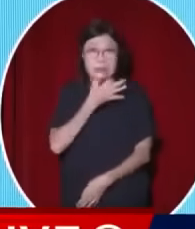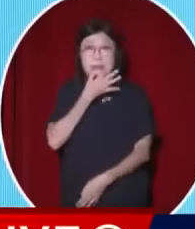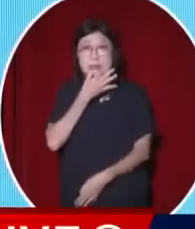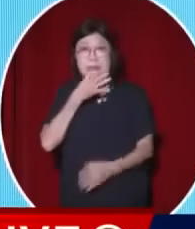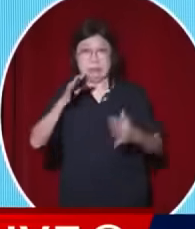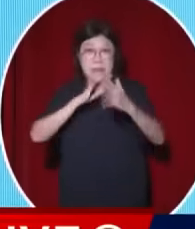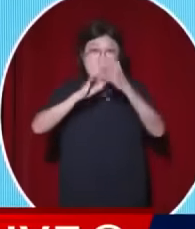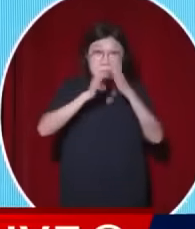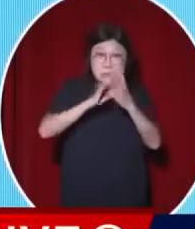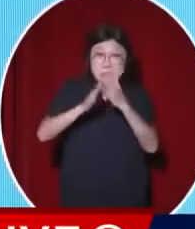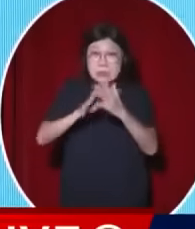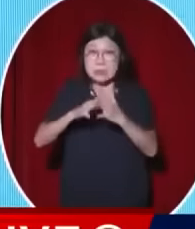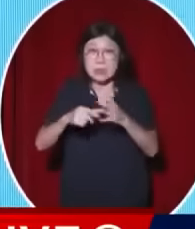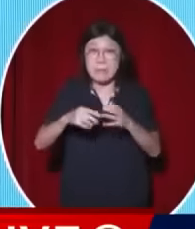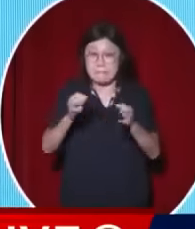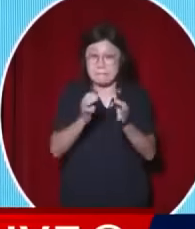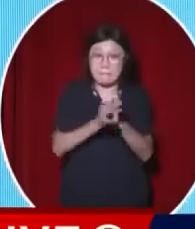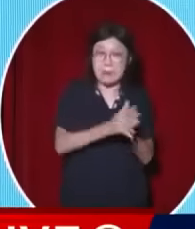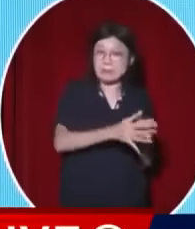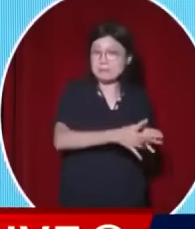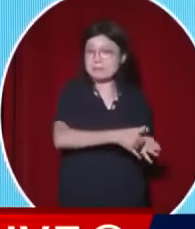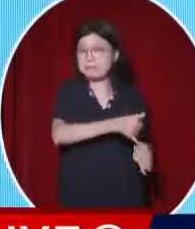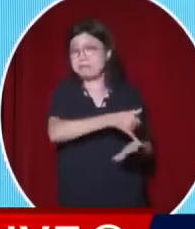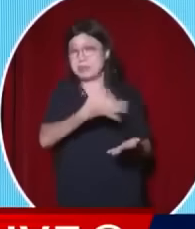动，马上撤资。